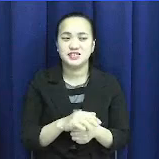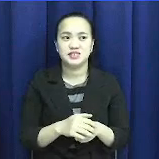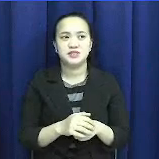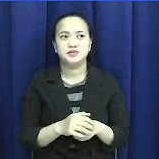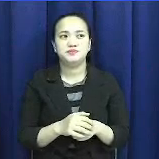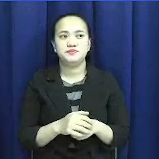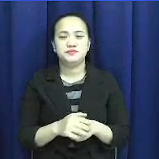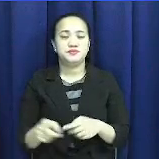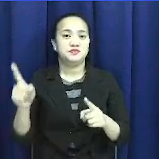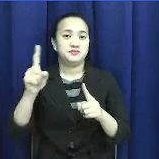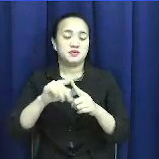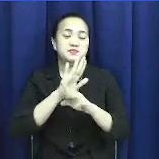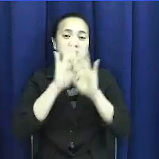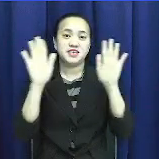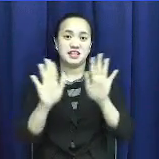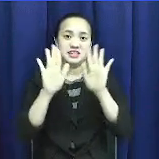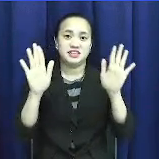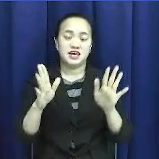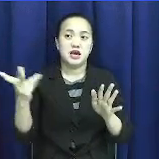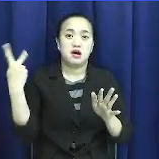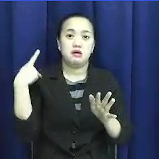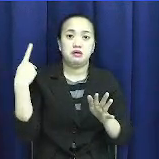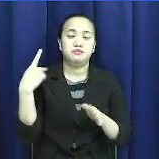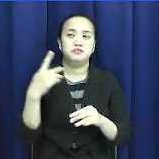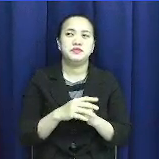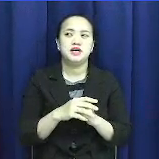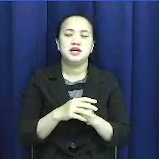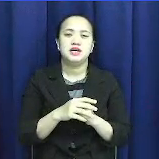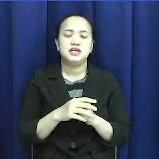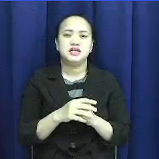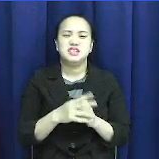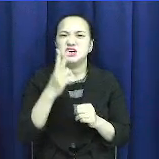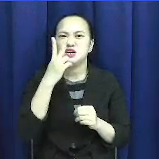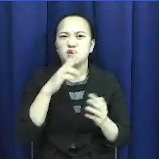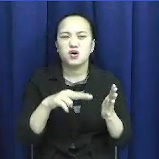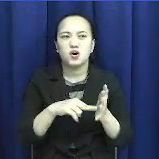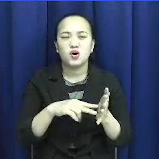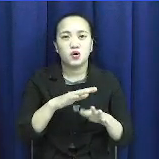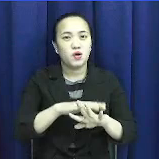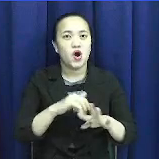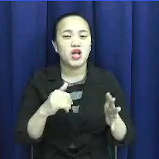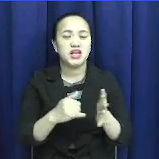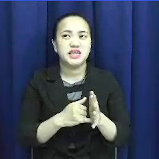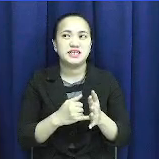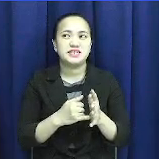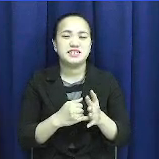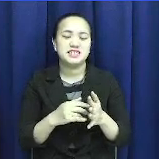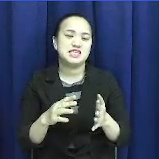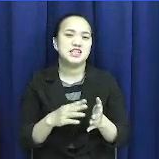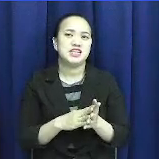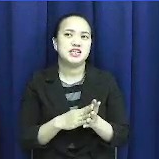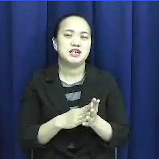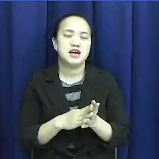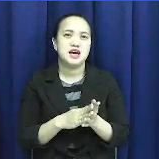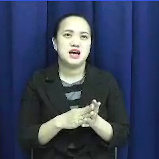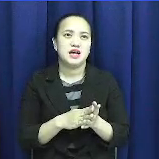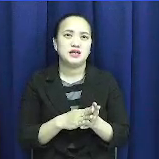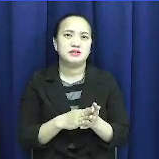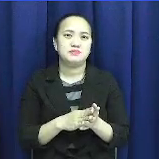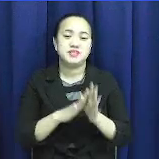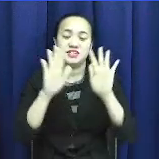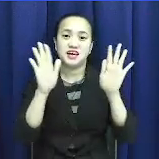pagdating ng Linggo na sinasabi nilang Pasko ng pagkabuhay ay sumalubong din. Katulad daw ng ginawa